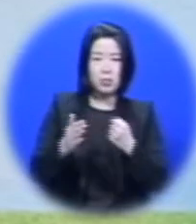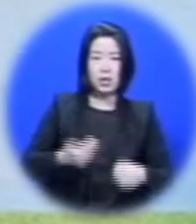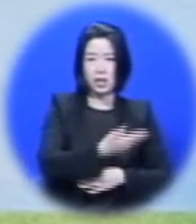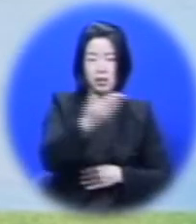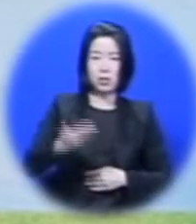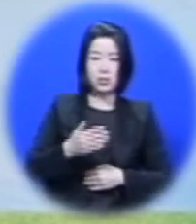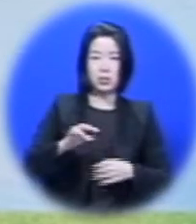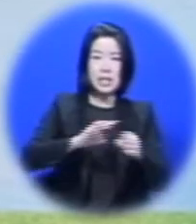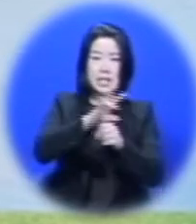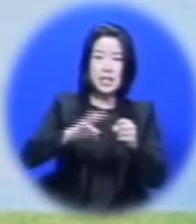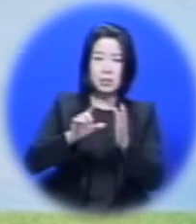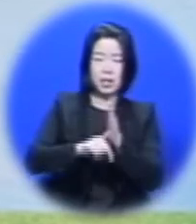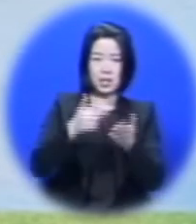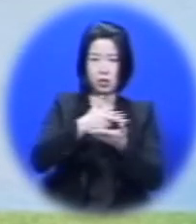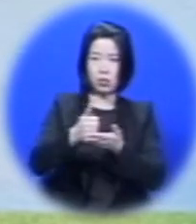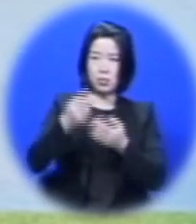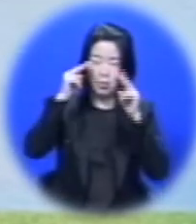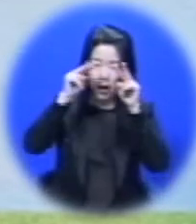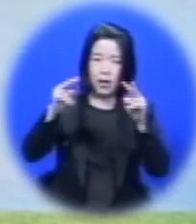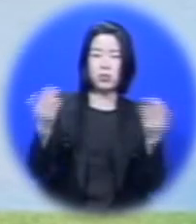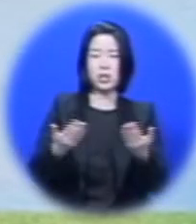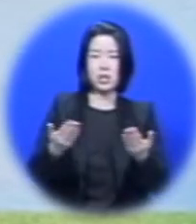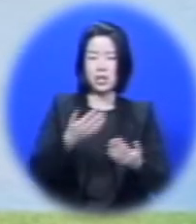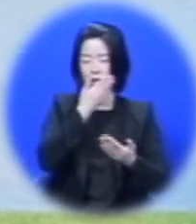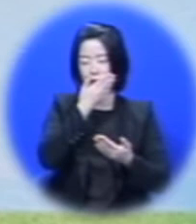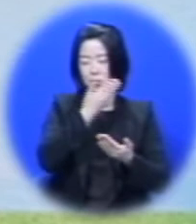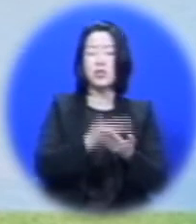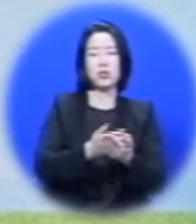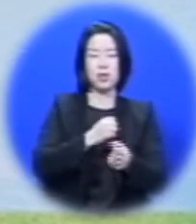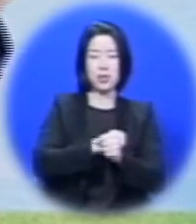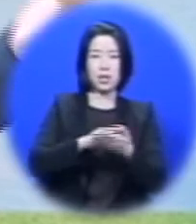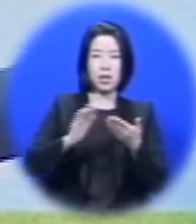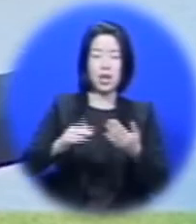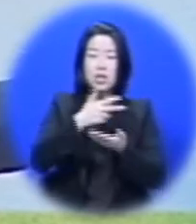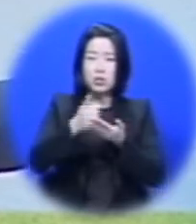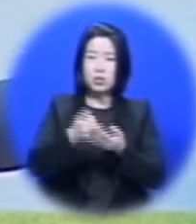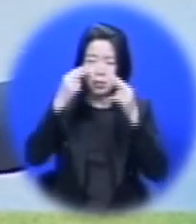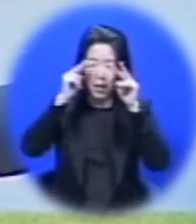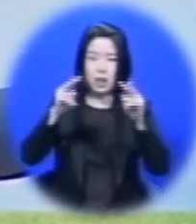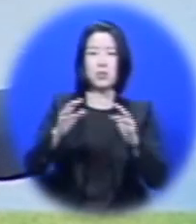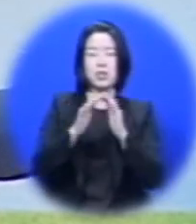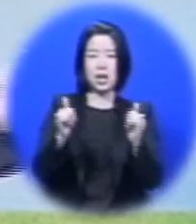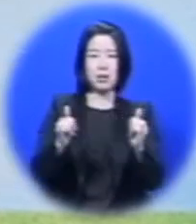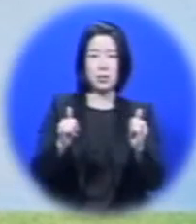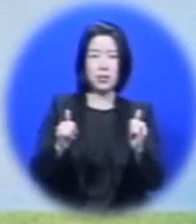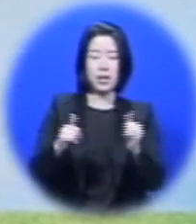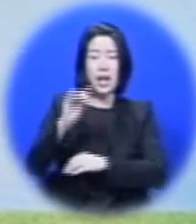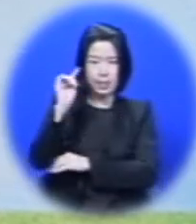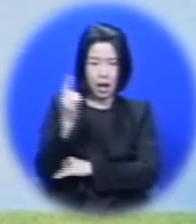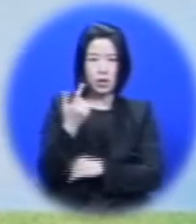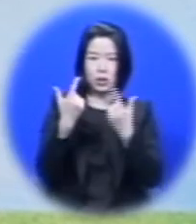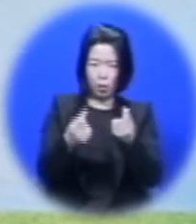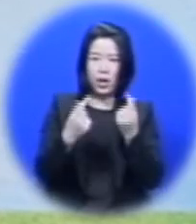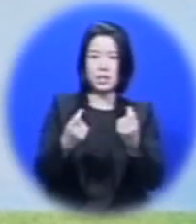여러분, 24시간 주님을 바라보는 일이 대단히 중요합니다. 주님을 바라본 사람은 다윗과